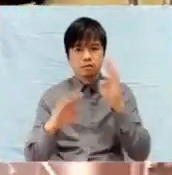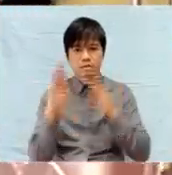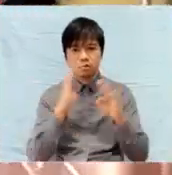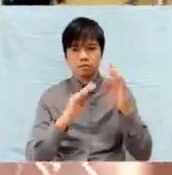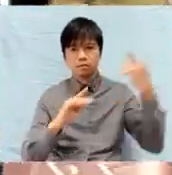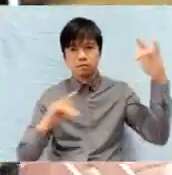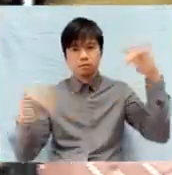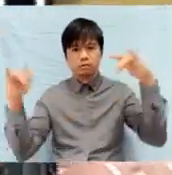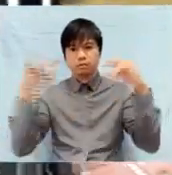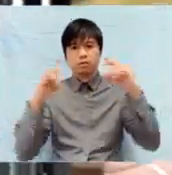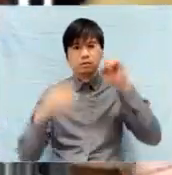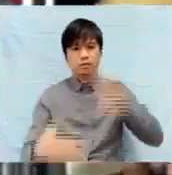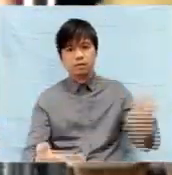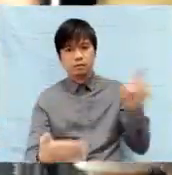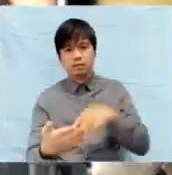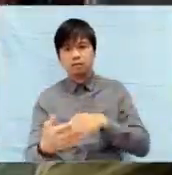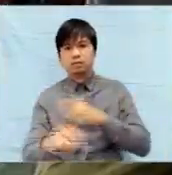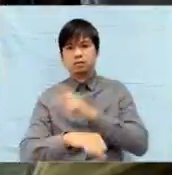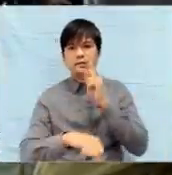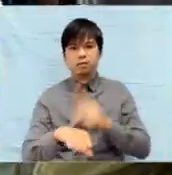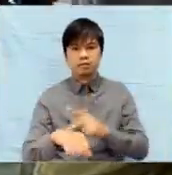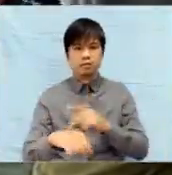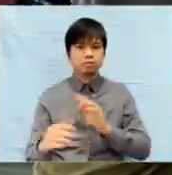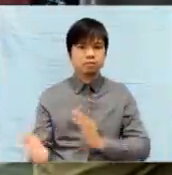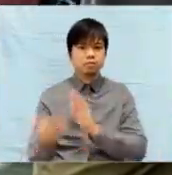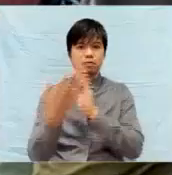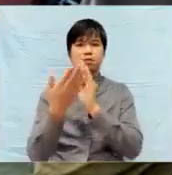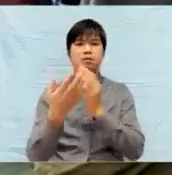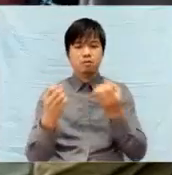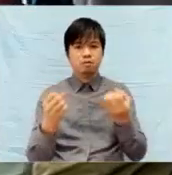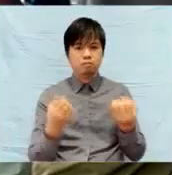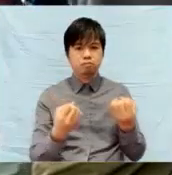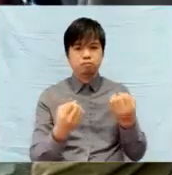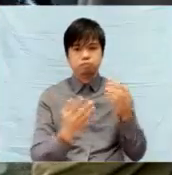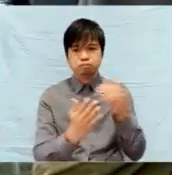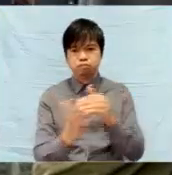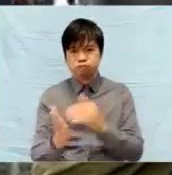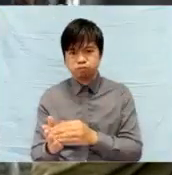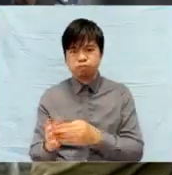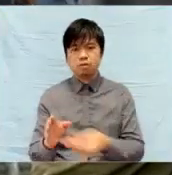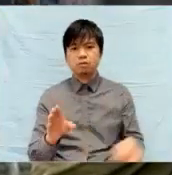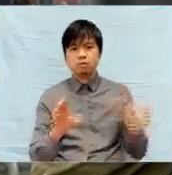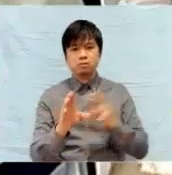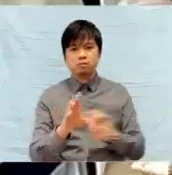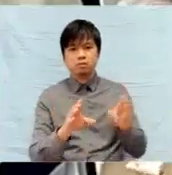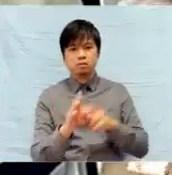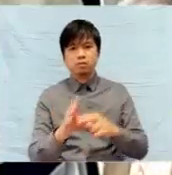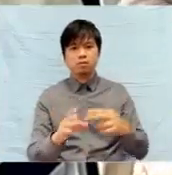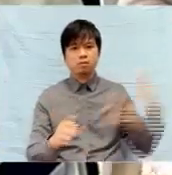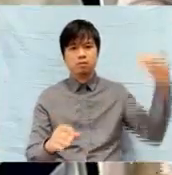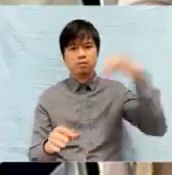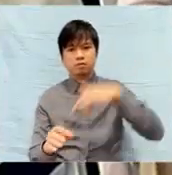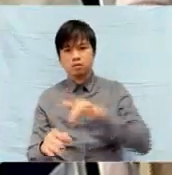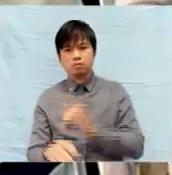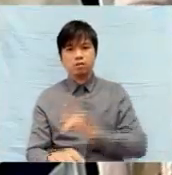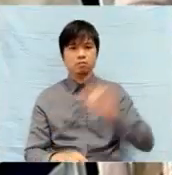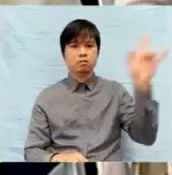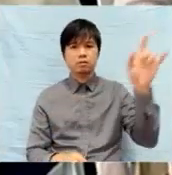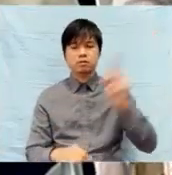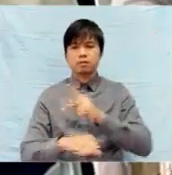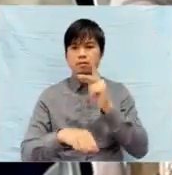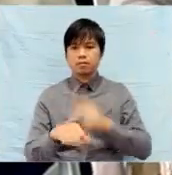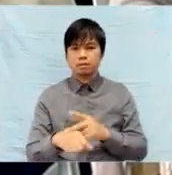sa buong bansa ang sumalubong sa libo-libong pasaherong papasok at palabas ng Pilipinas. Ang aberyang yan,